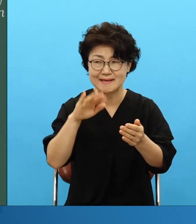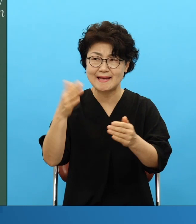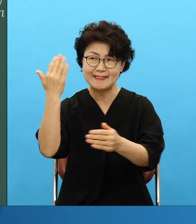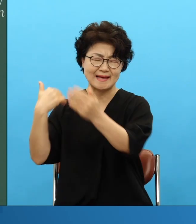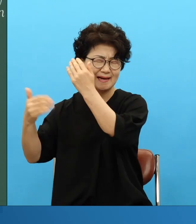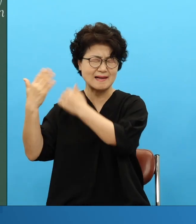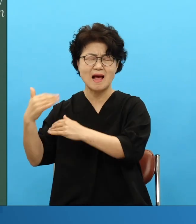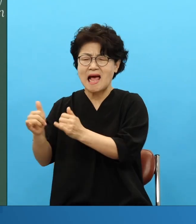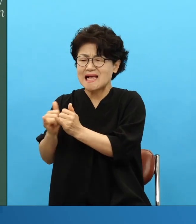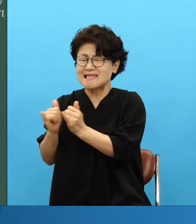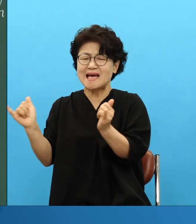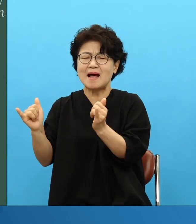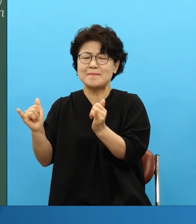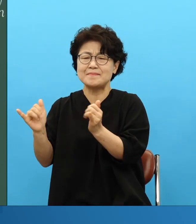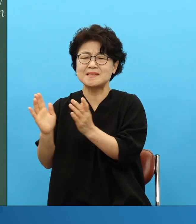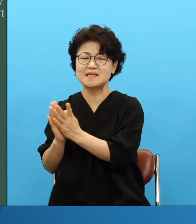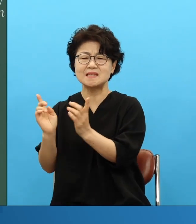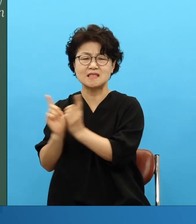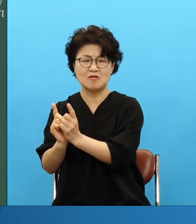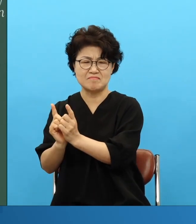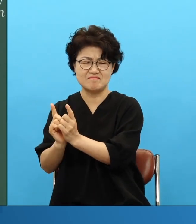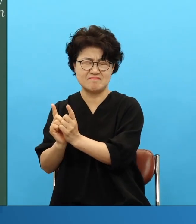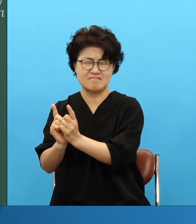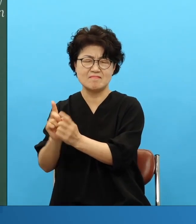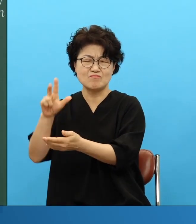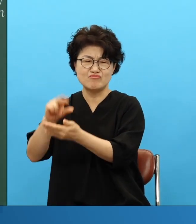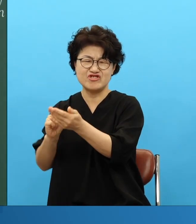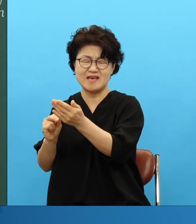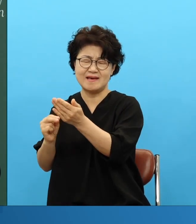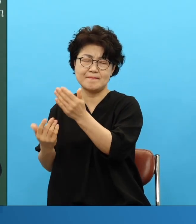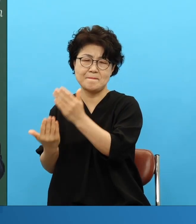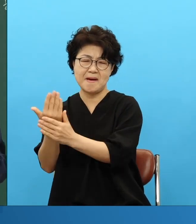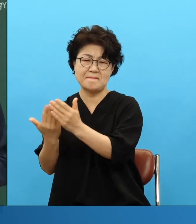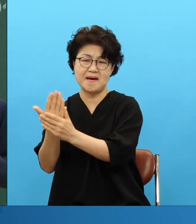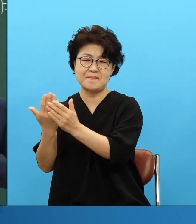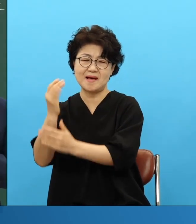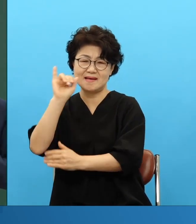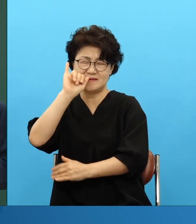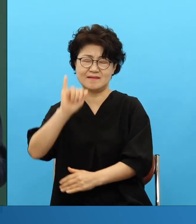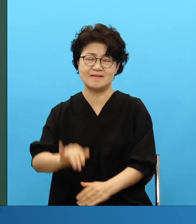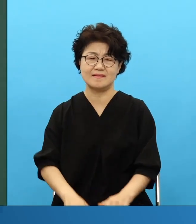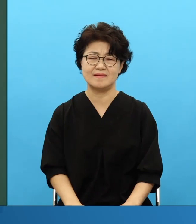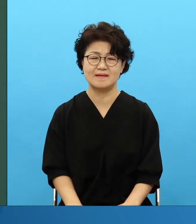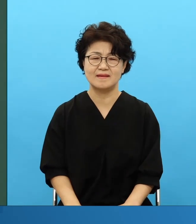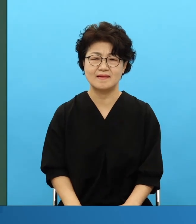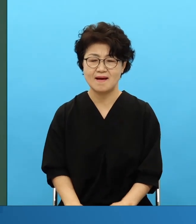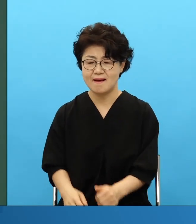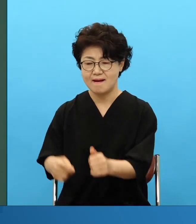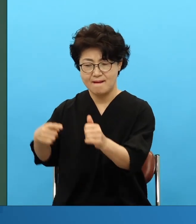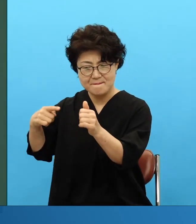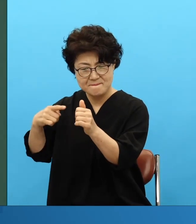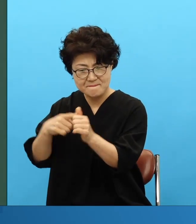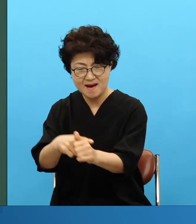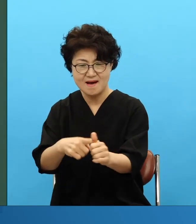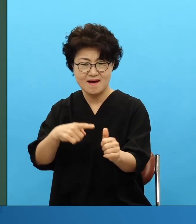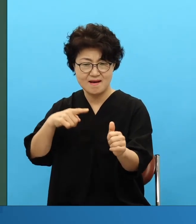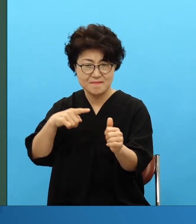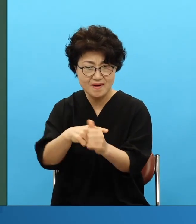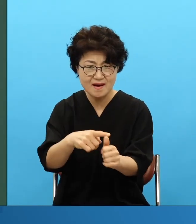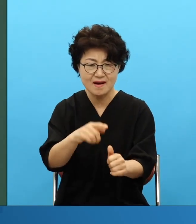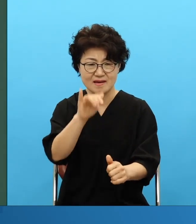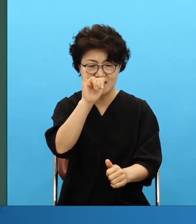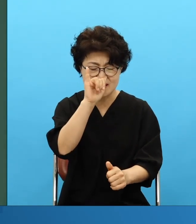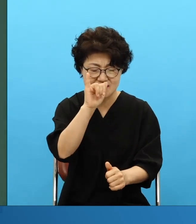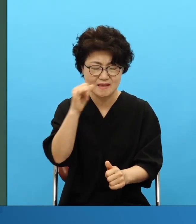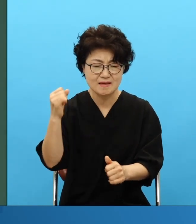just do it directly to people. 무슨 뭐 남 해치고 말이요. We would 그렇잖아요. hurt others in that way. 막 거짓 여론 만들어내고 뭐 똑같은 거요. We would